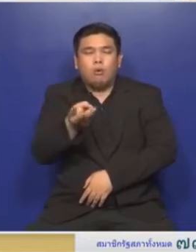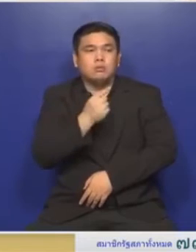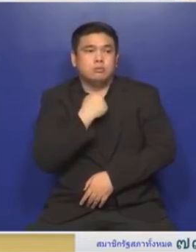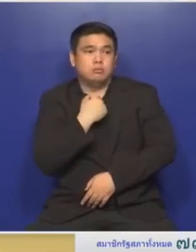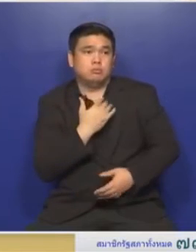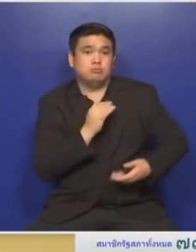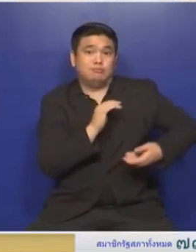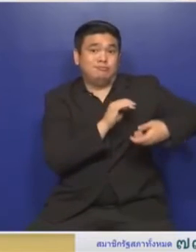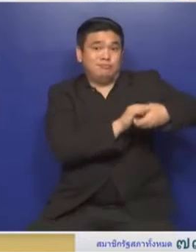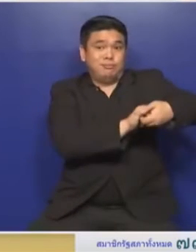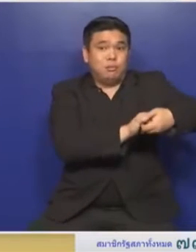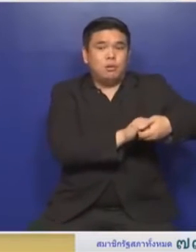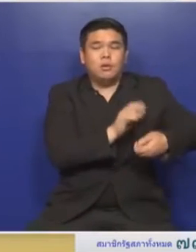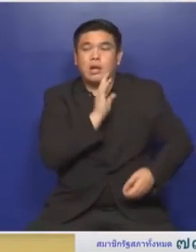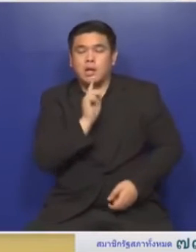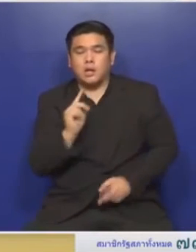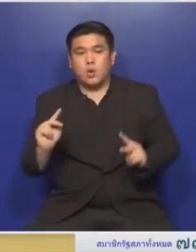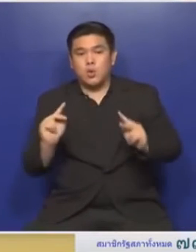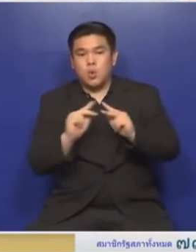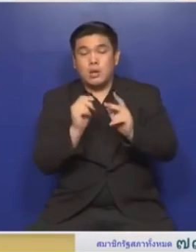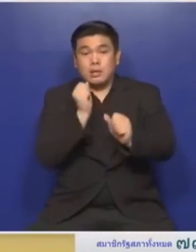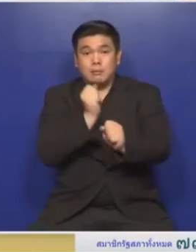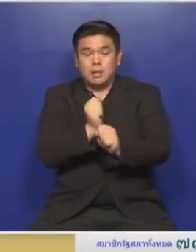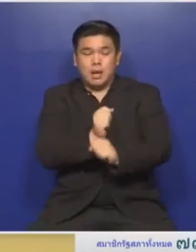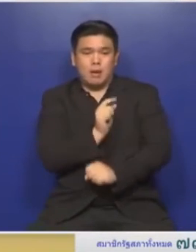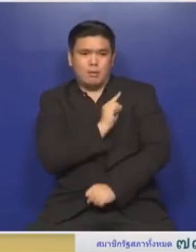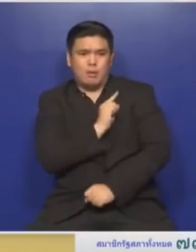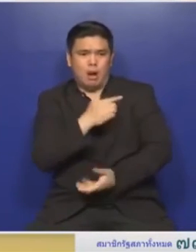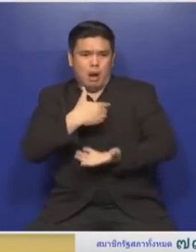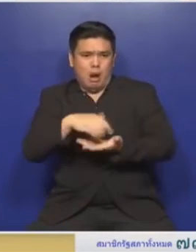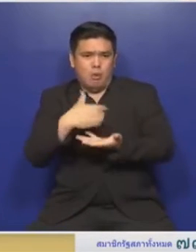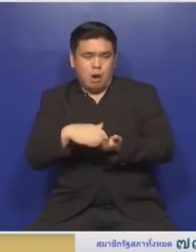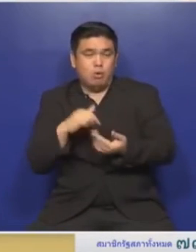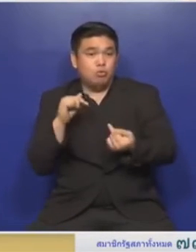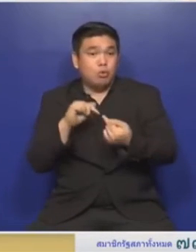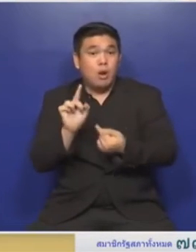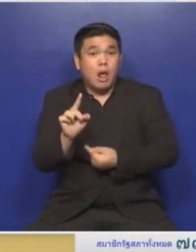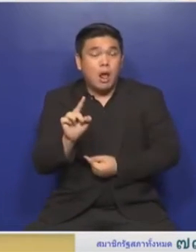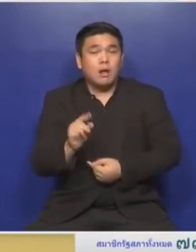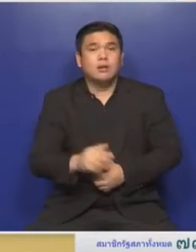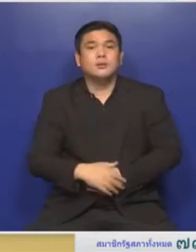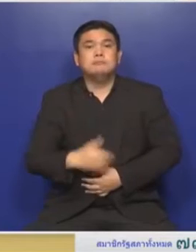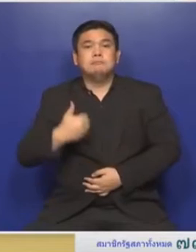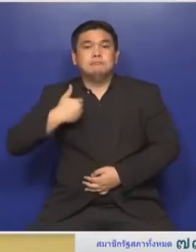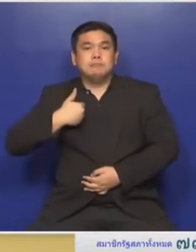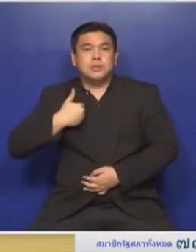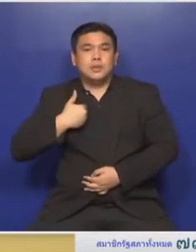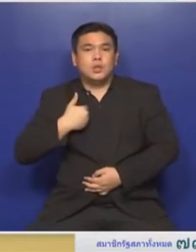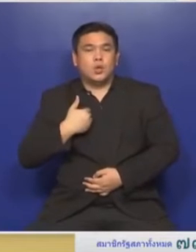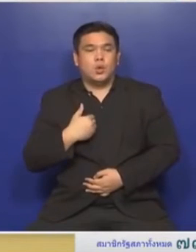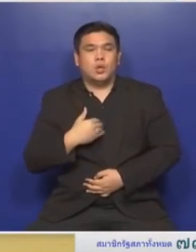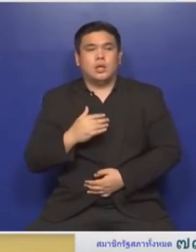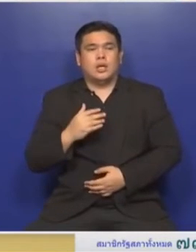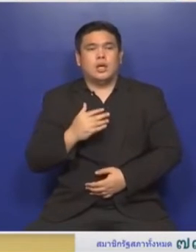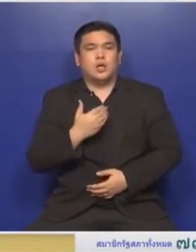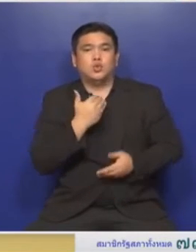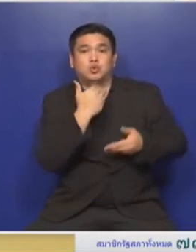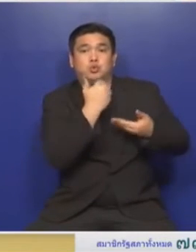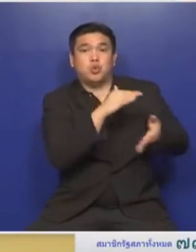iko พ่อนนิดท่ได้กลาวถงเมสัครวกับเรื่องของการรัษา Cuota